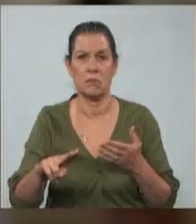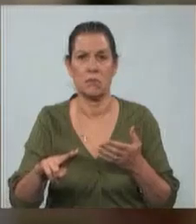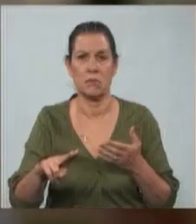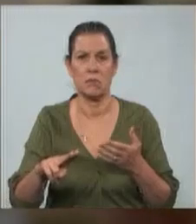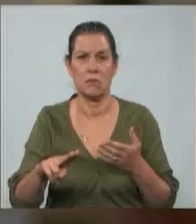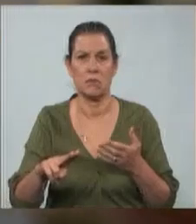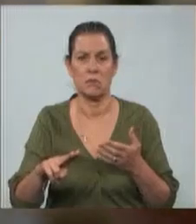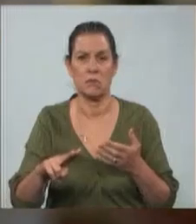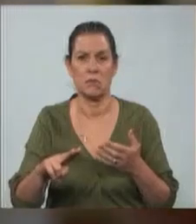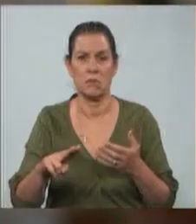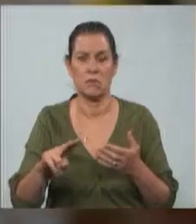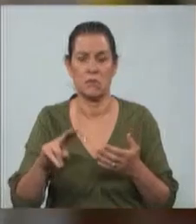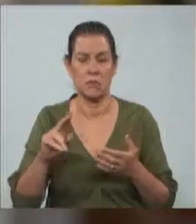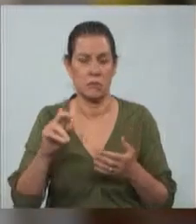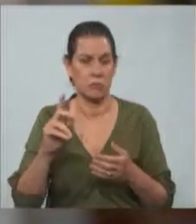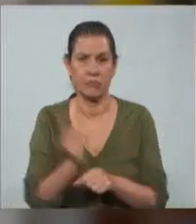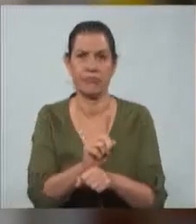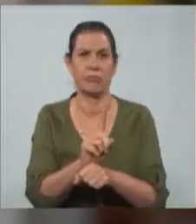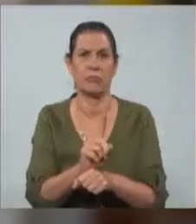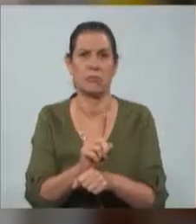ובבת אחת.